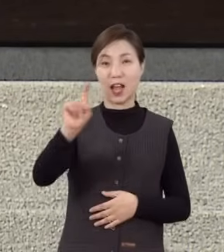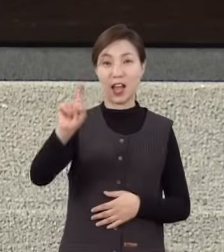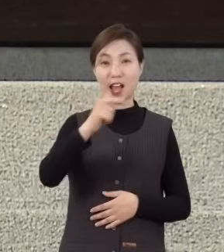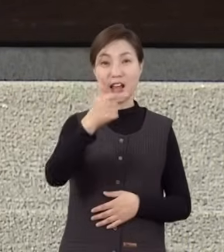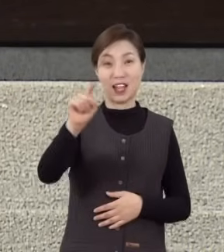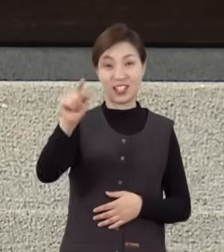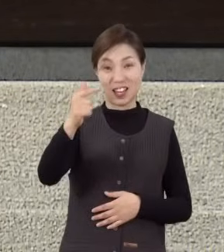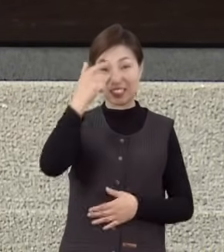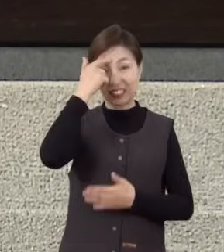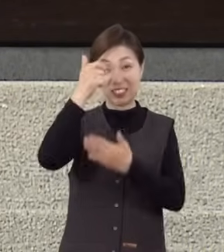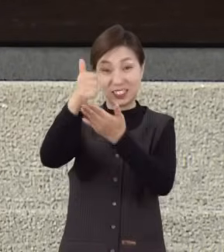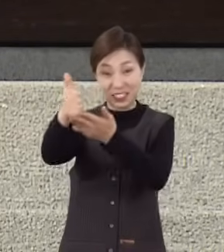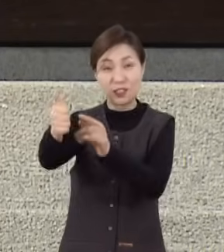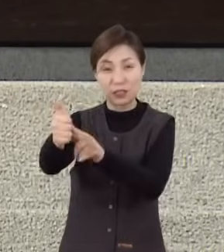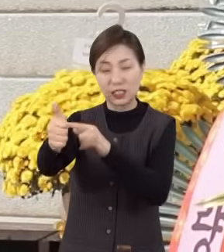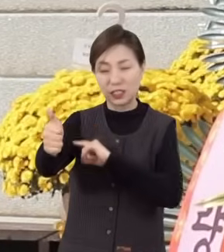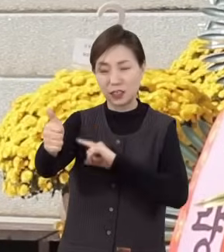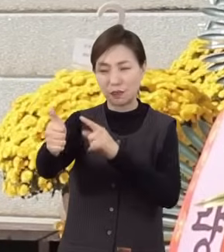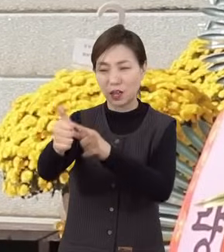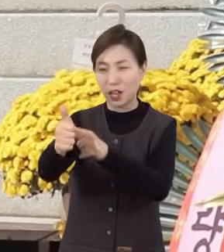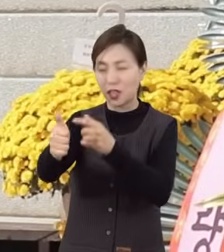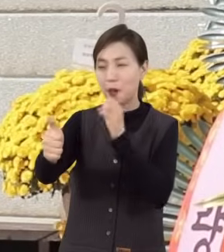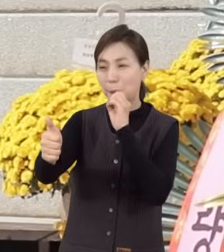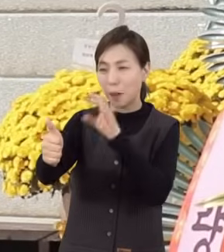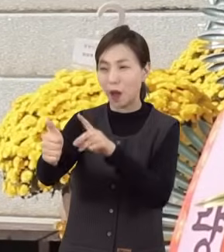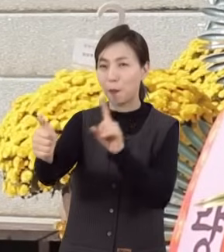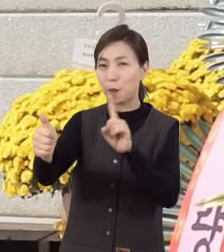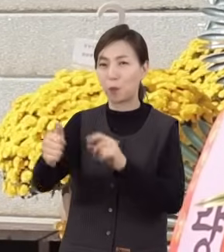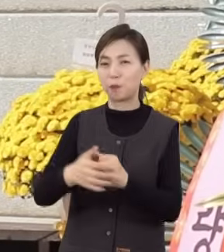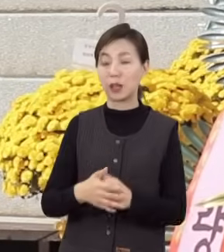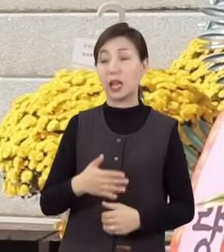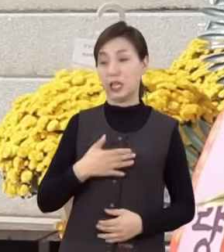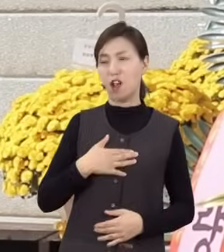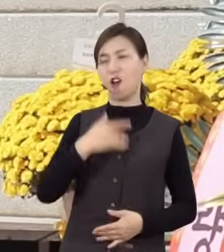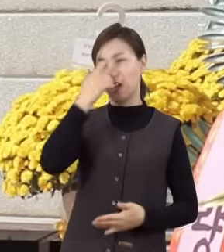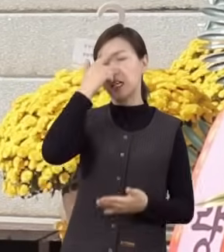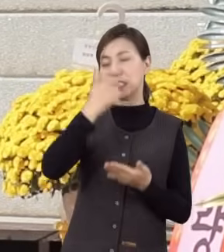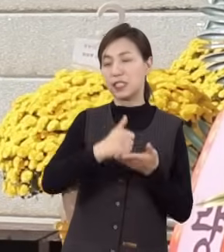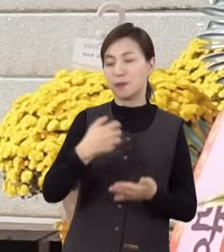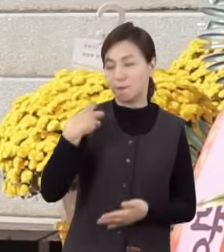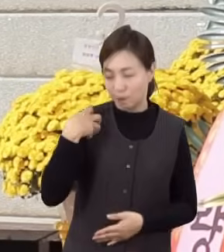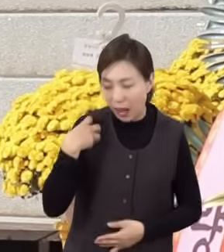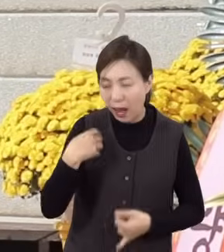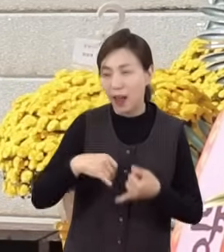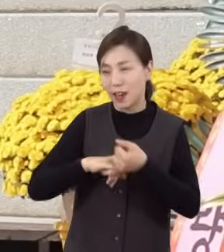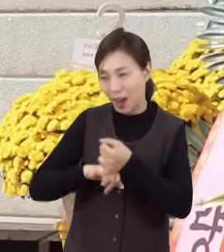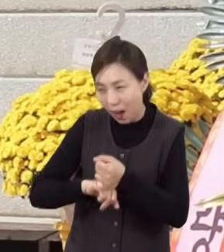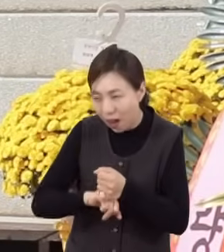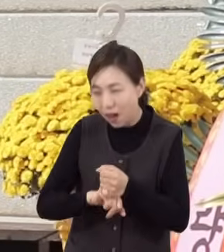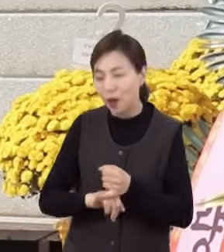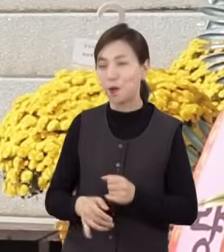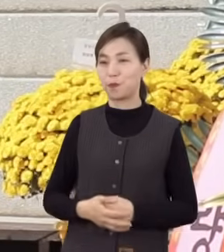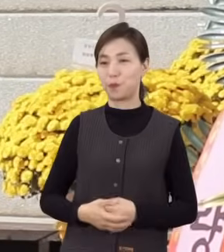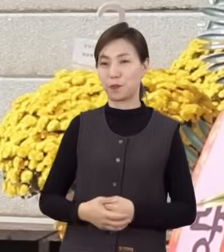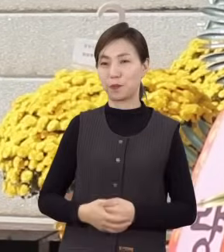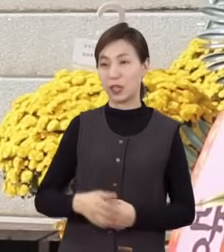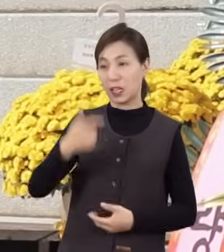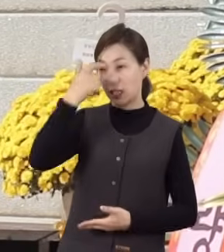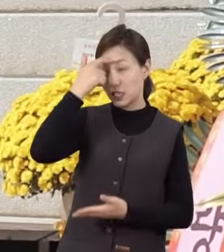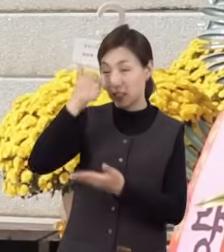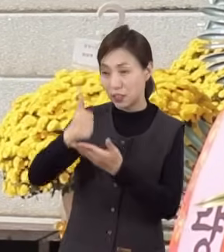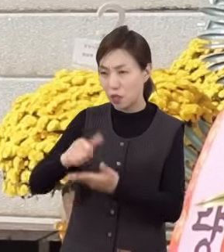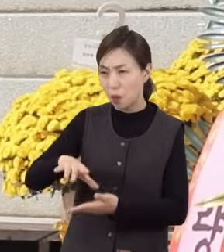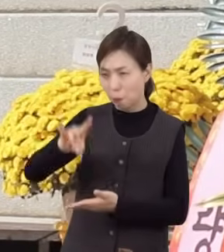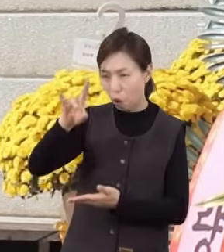그래서 아난스맥이 이렇게 얘기해요. 예, 제가 머리 깎고 출가해서 스님이 될 테니 그냥